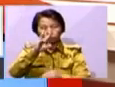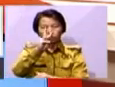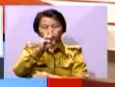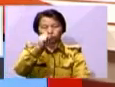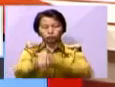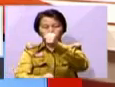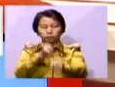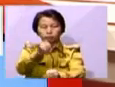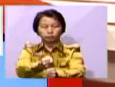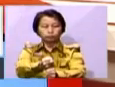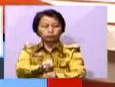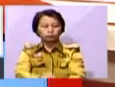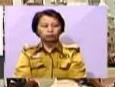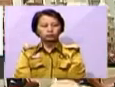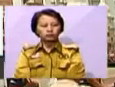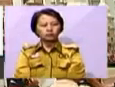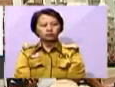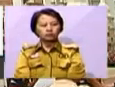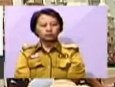tahun.